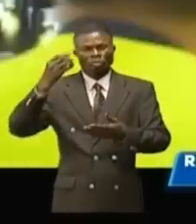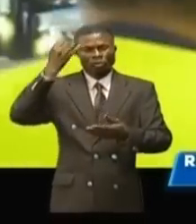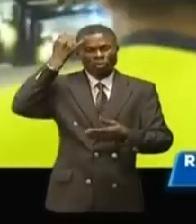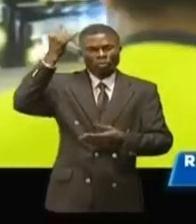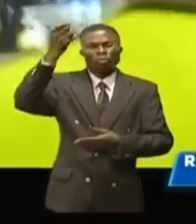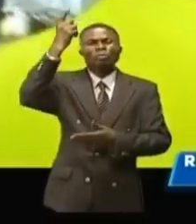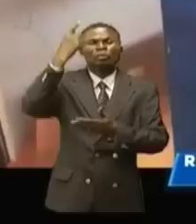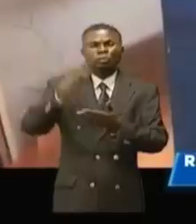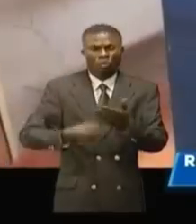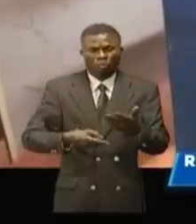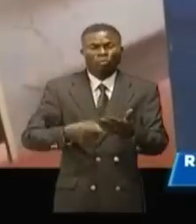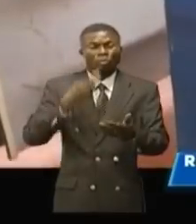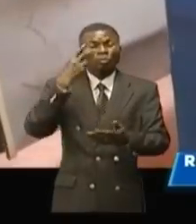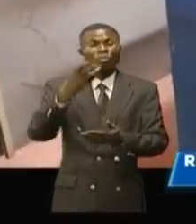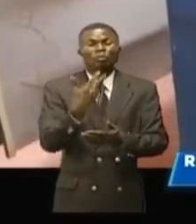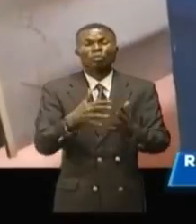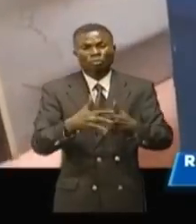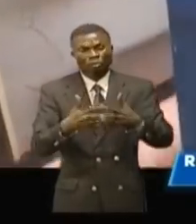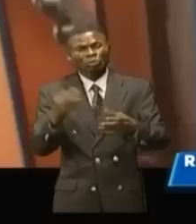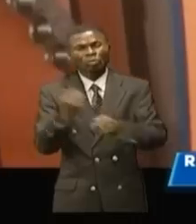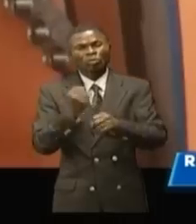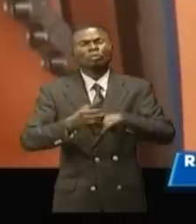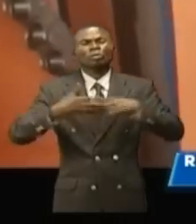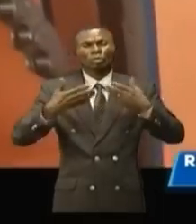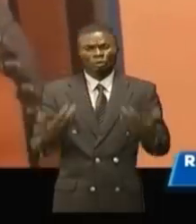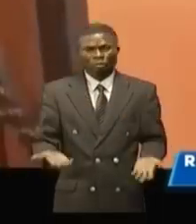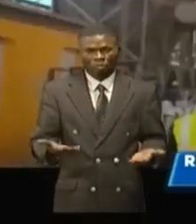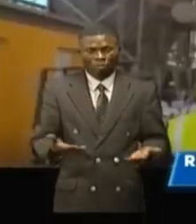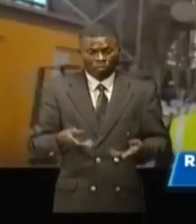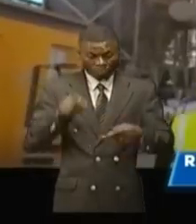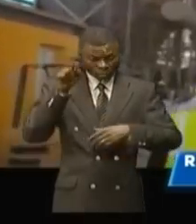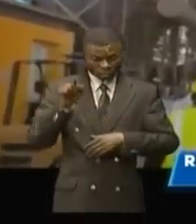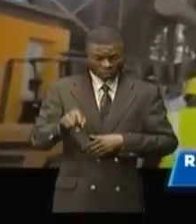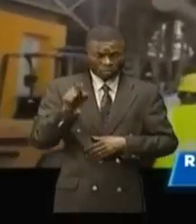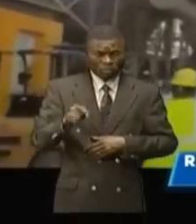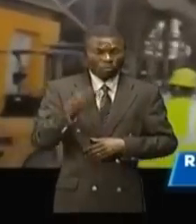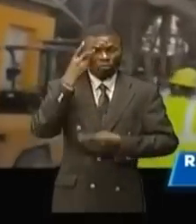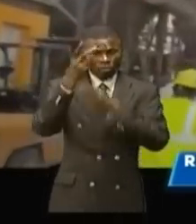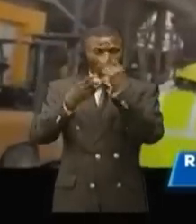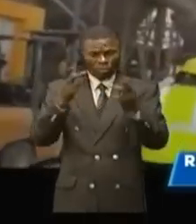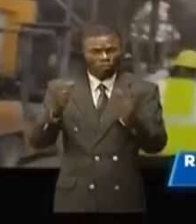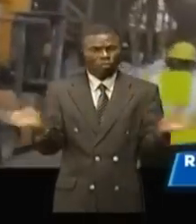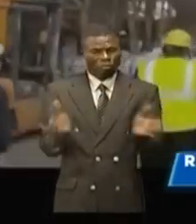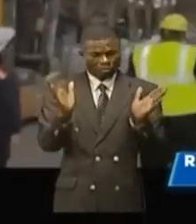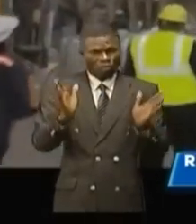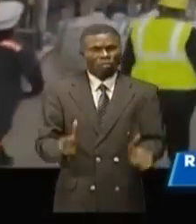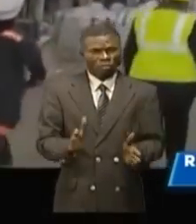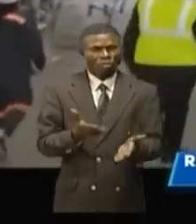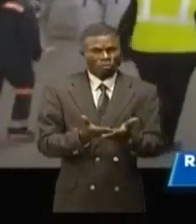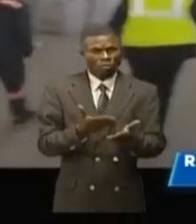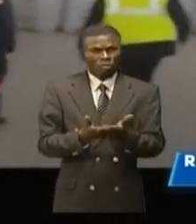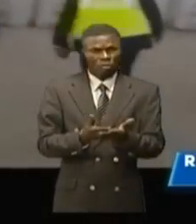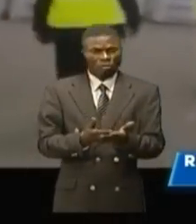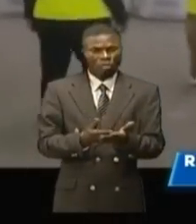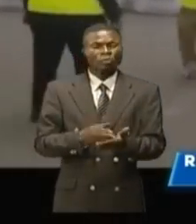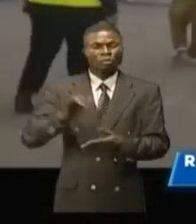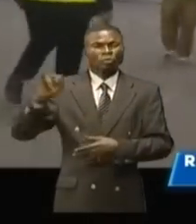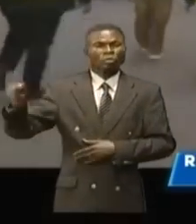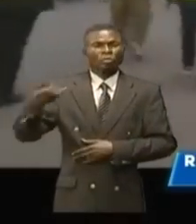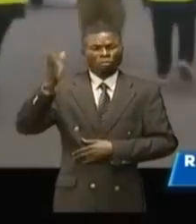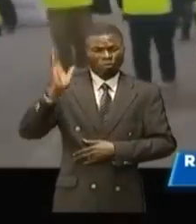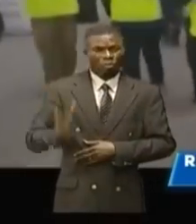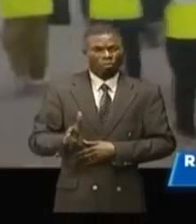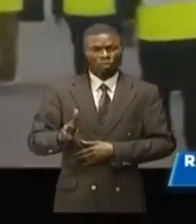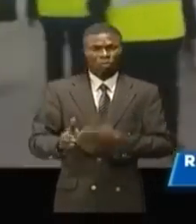palper les réalités logistiques de la production de ces sites. Sur place, une visite de conformité a été faite par les géologues de la